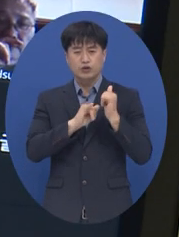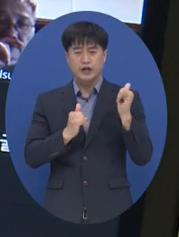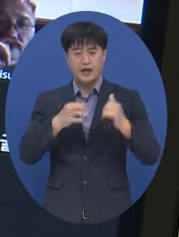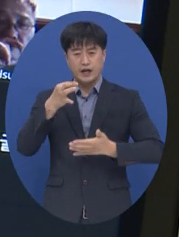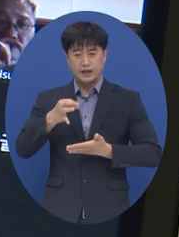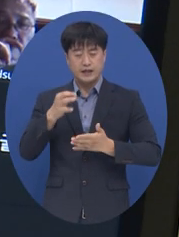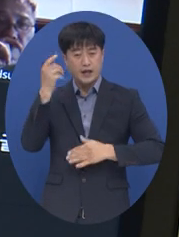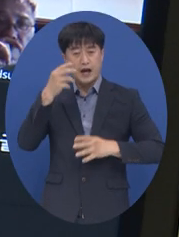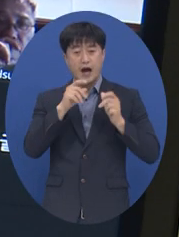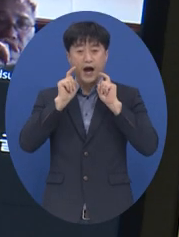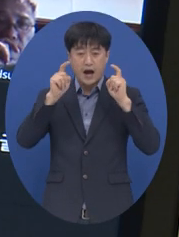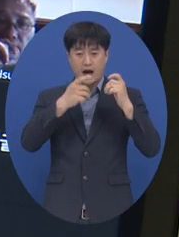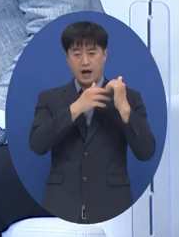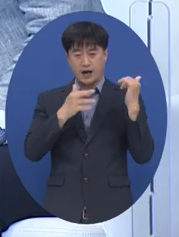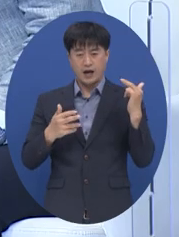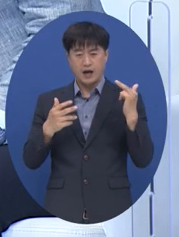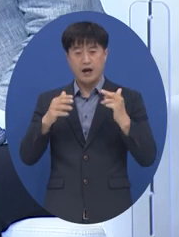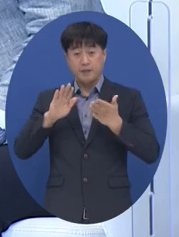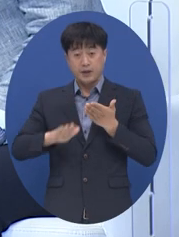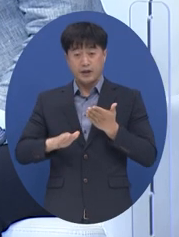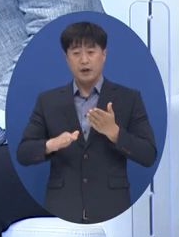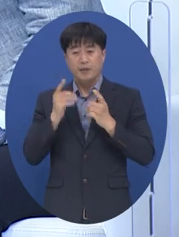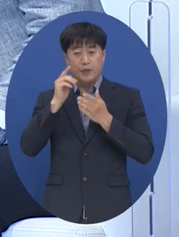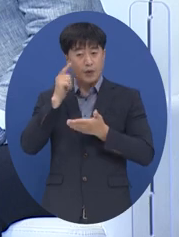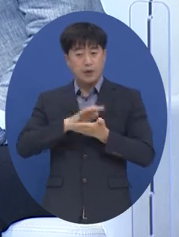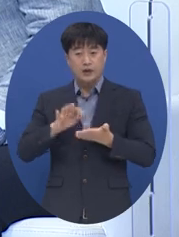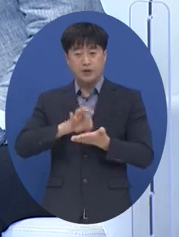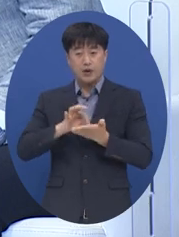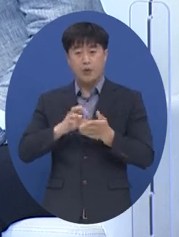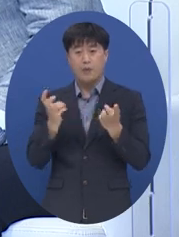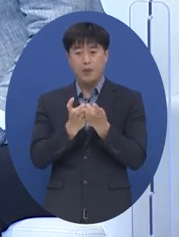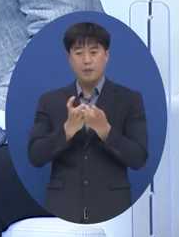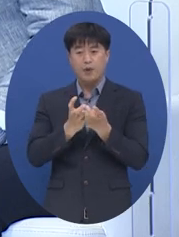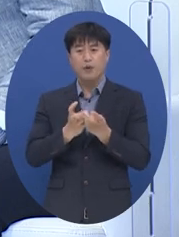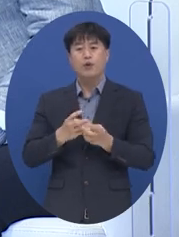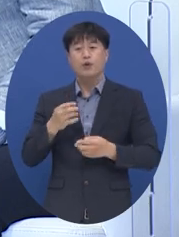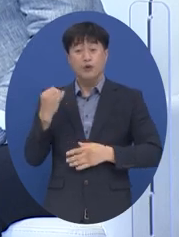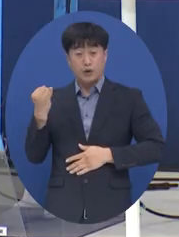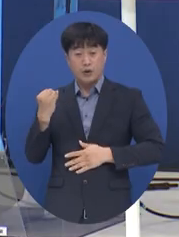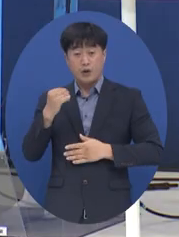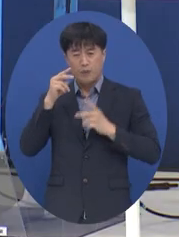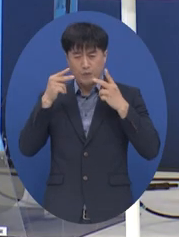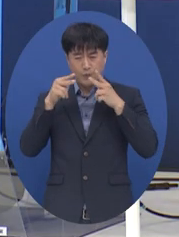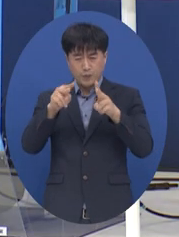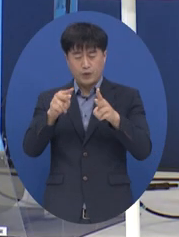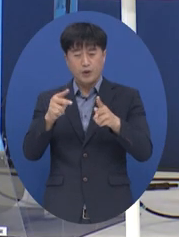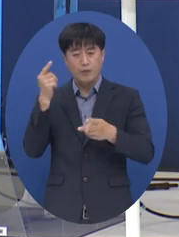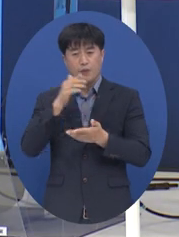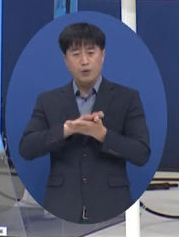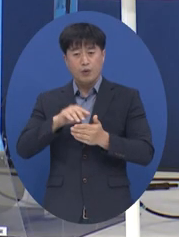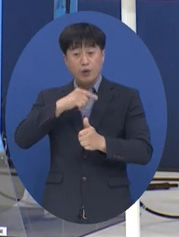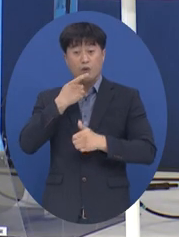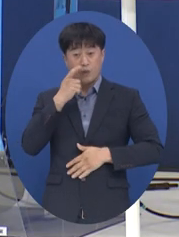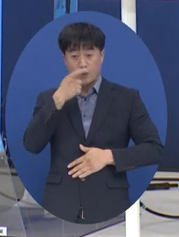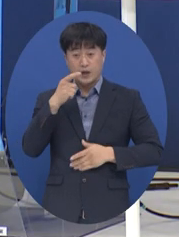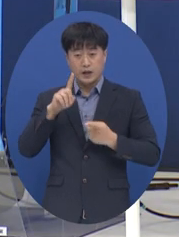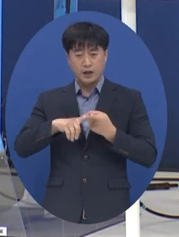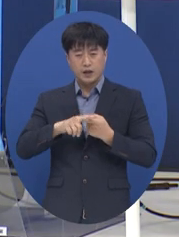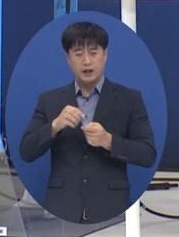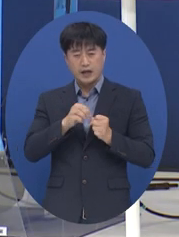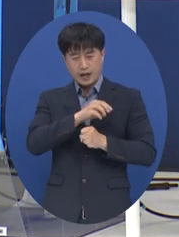한강 하구의 평화적 활용방안 탈북여성 연구자들이 보는 한반도 평화를 은 까지 다양한 주제들이 눈이 될